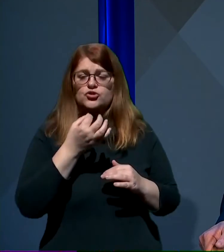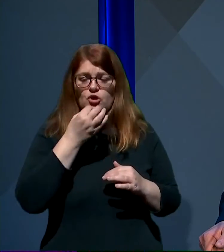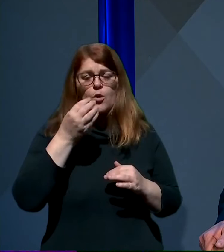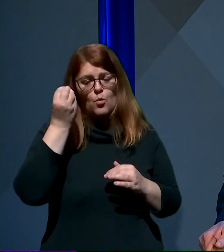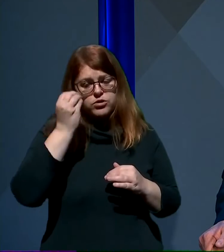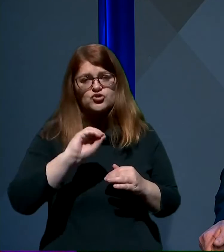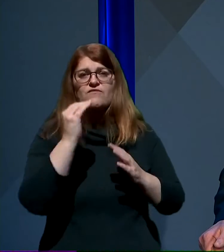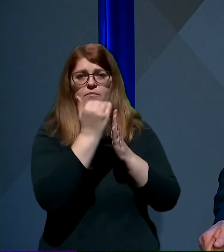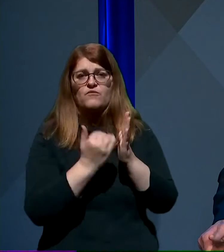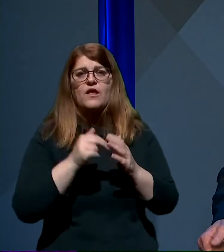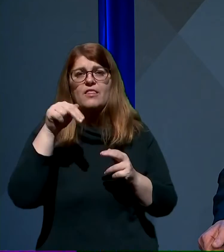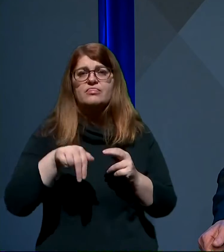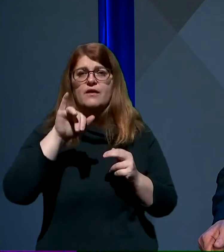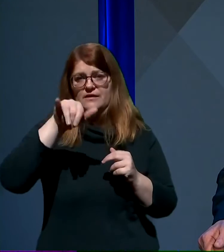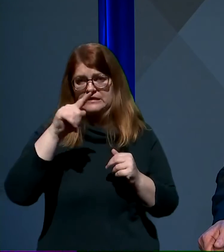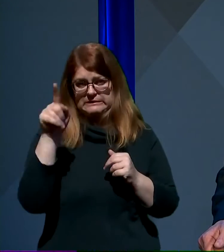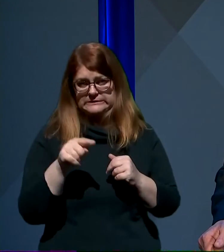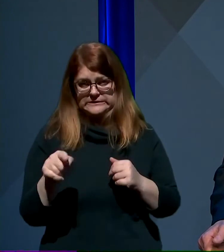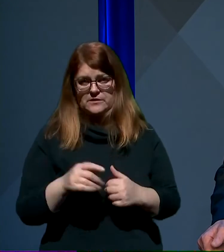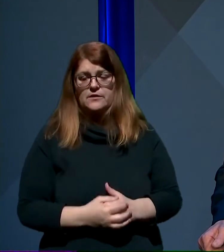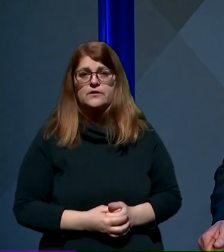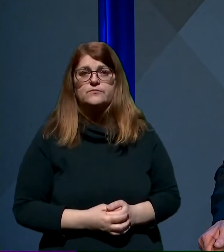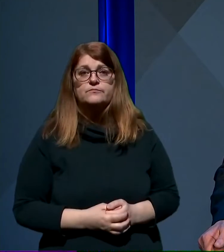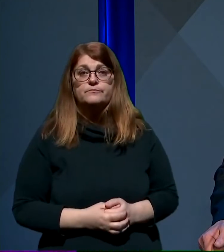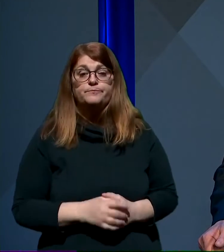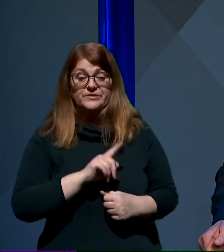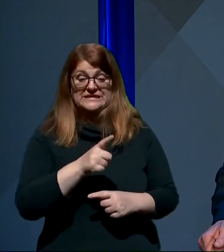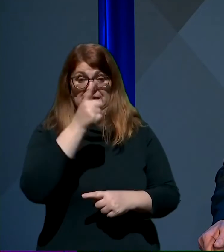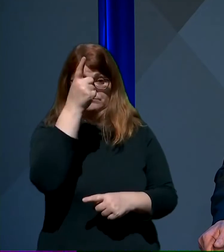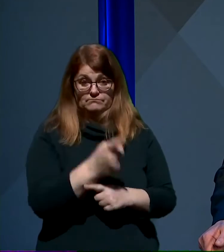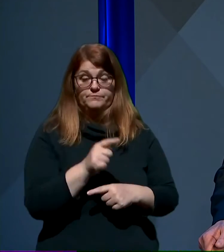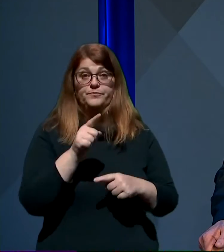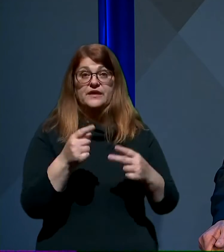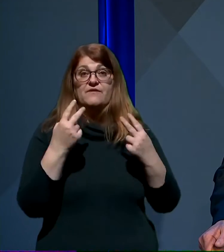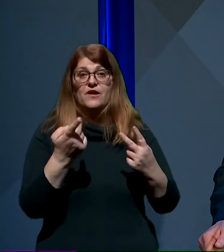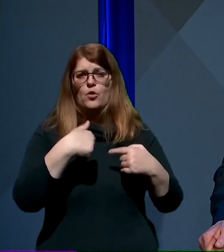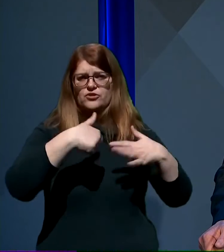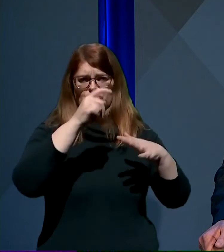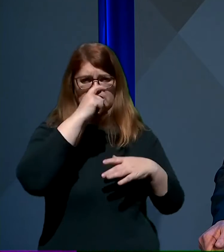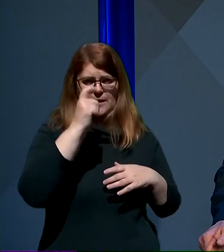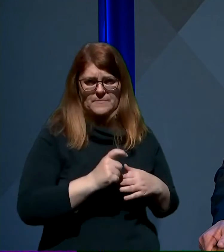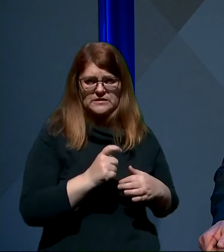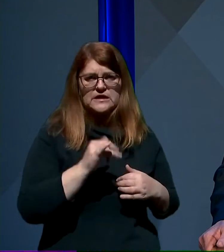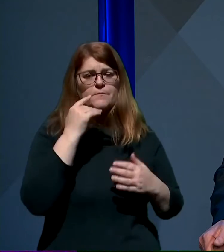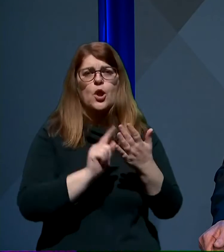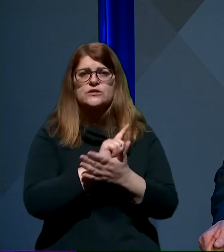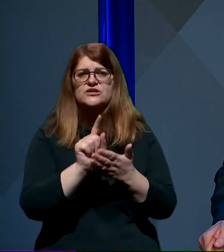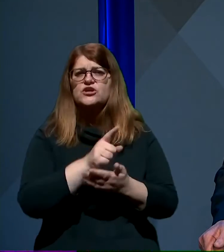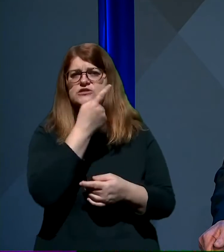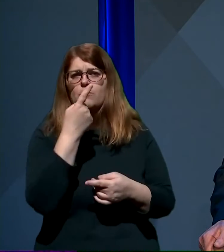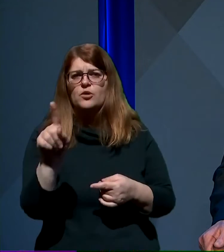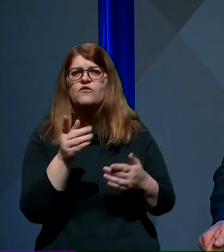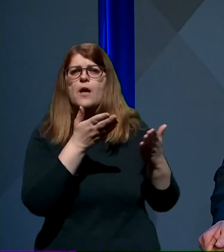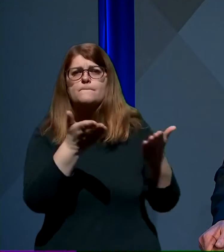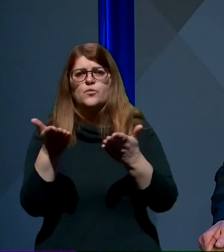navodila Nacionalnega inštituta za javno zdravje. Z odlokom, ki je veljavil od 16. marca, je bilo začasno prepovedano